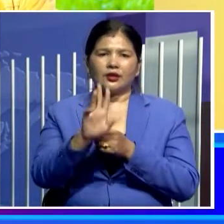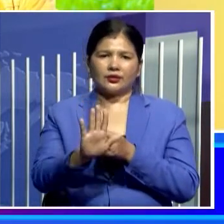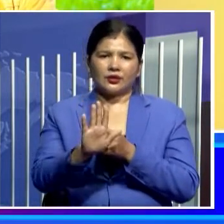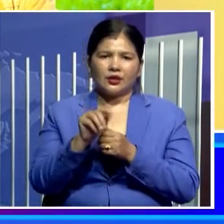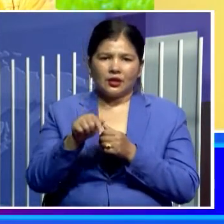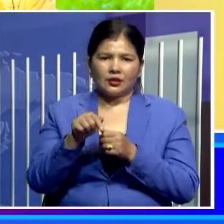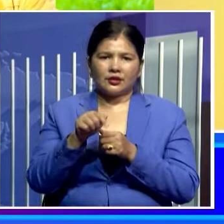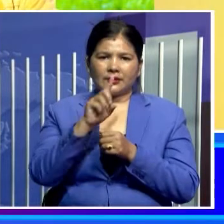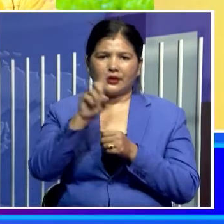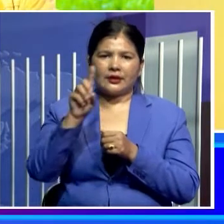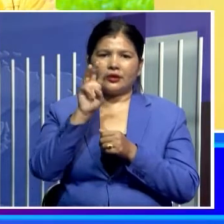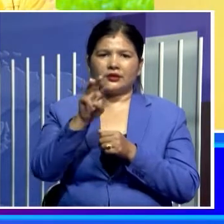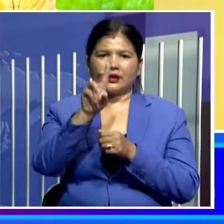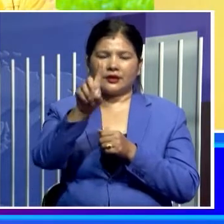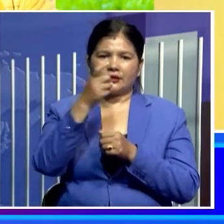अहिलेसम्म